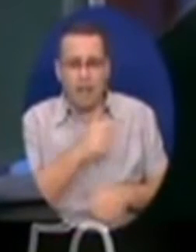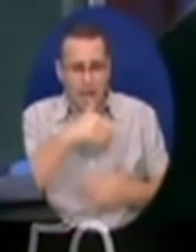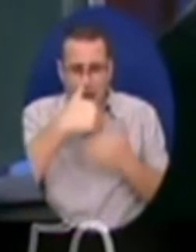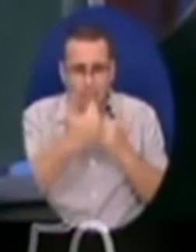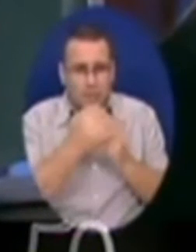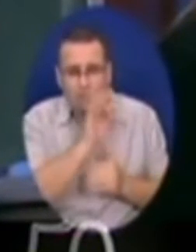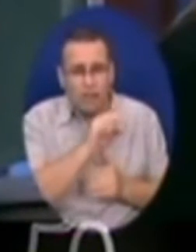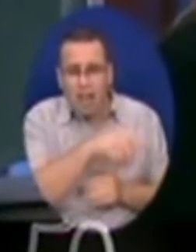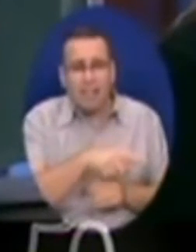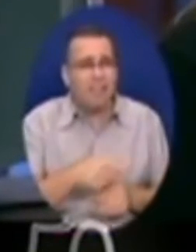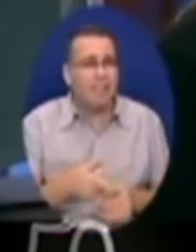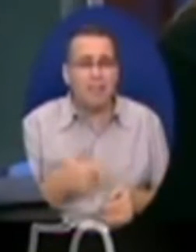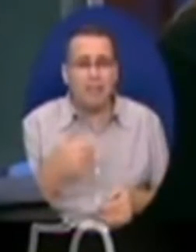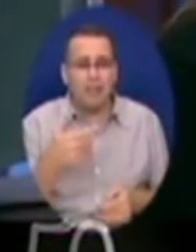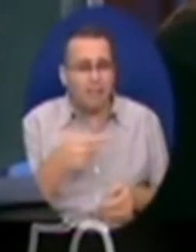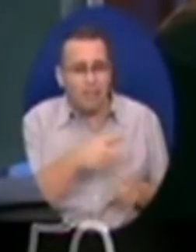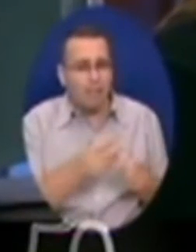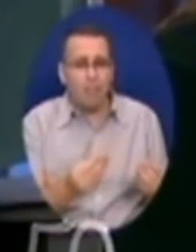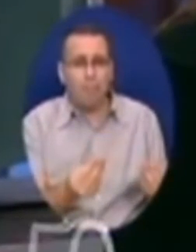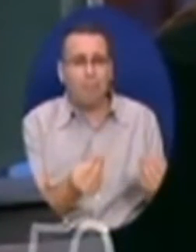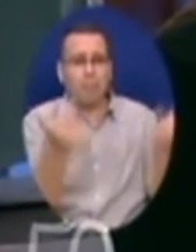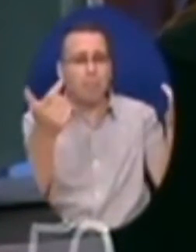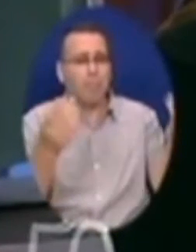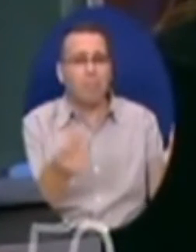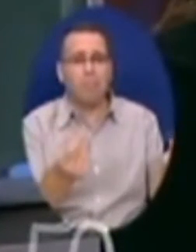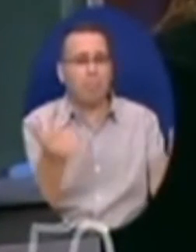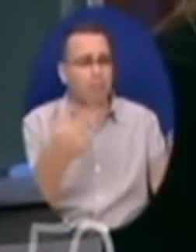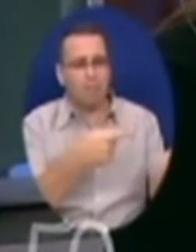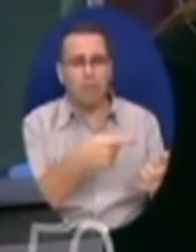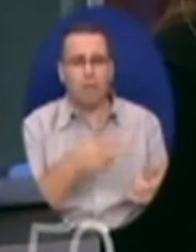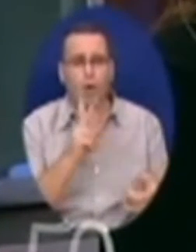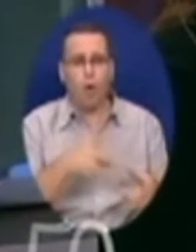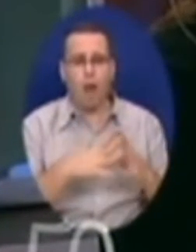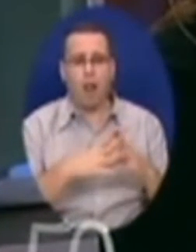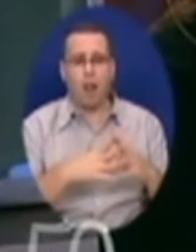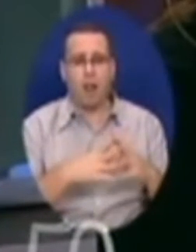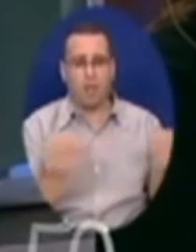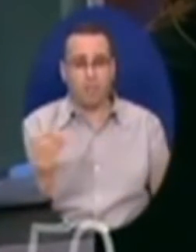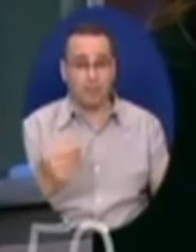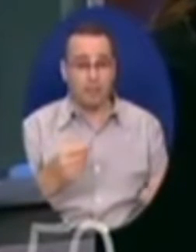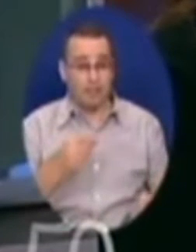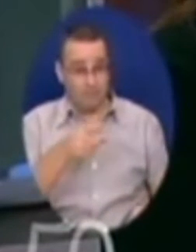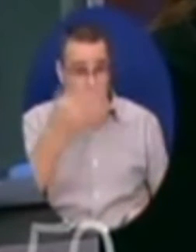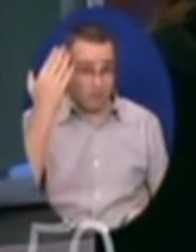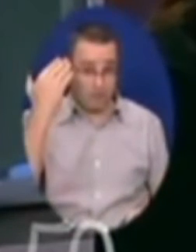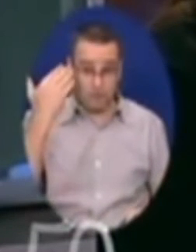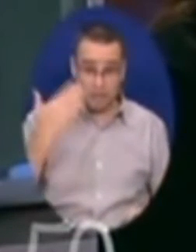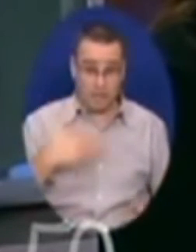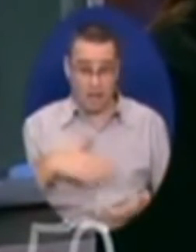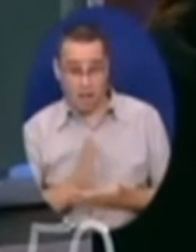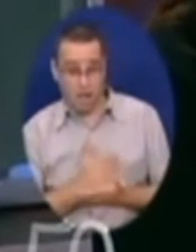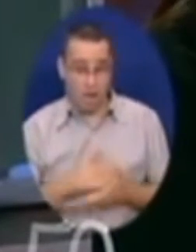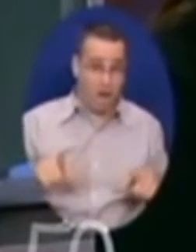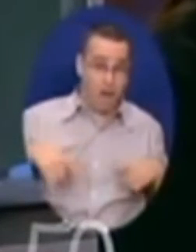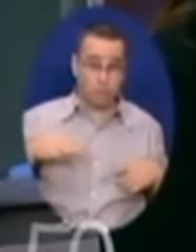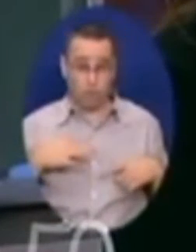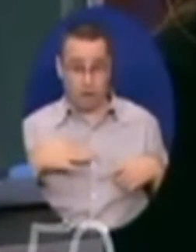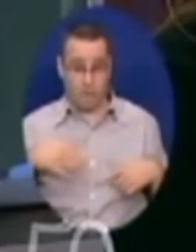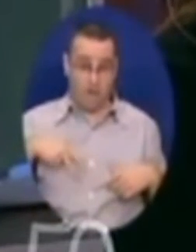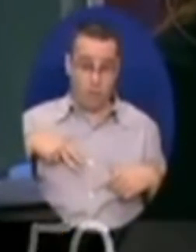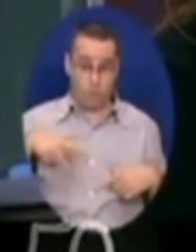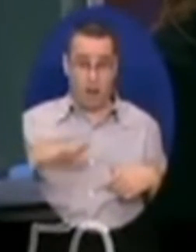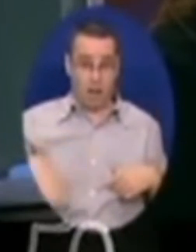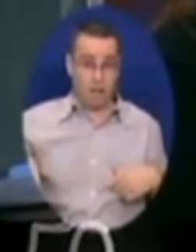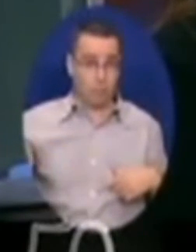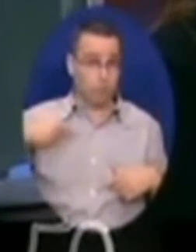הפרנסה שלה היא מאוד נדיפה וקלה לאבד את הפרנסה, והרגע שבו היא נדרשה להכריע בין החיים שלה והאחריות לילדים